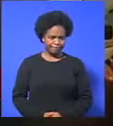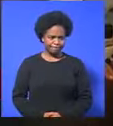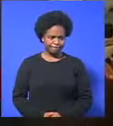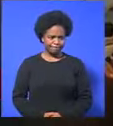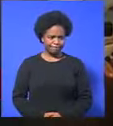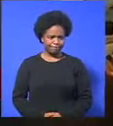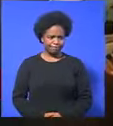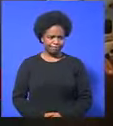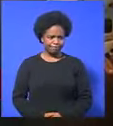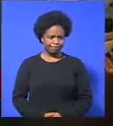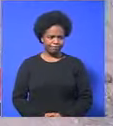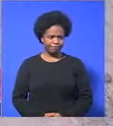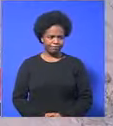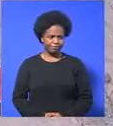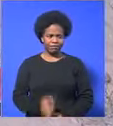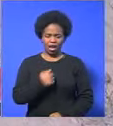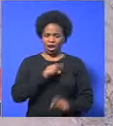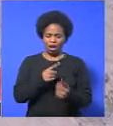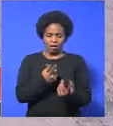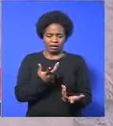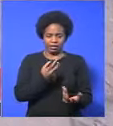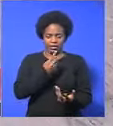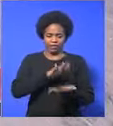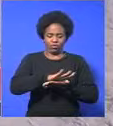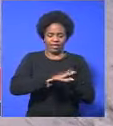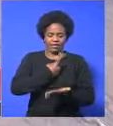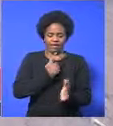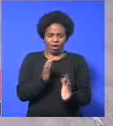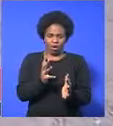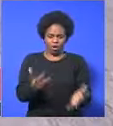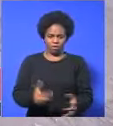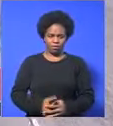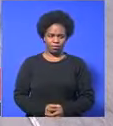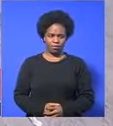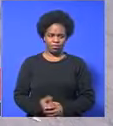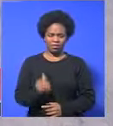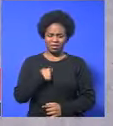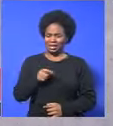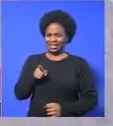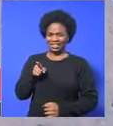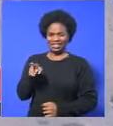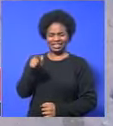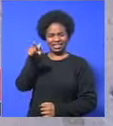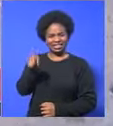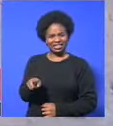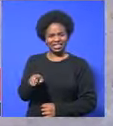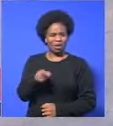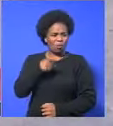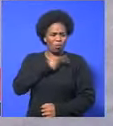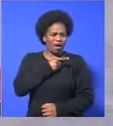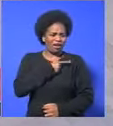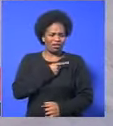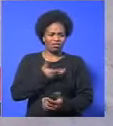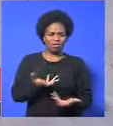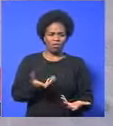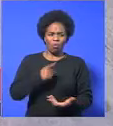Sy was my enigste kind wat ek geëer het. She has just one question for her child's alleged murderer. Ek wil gister vir my